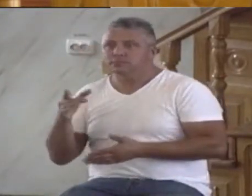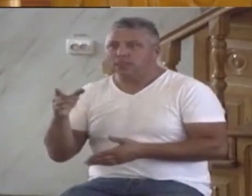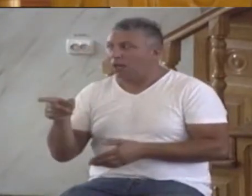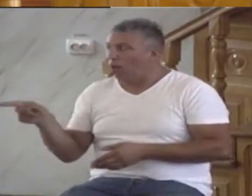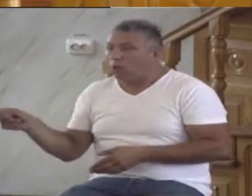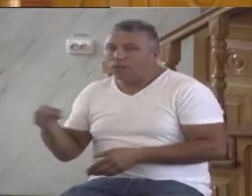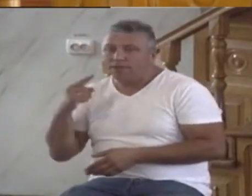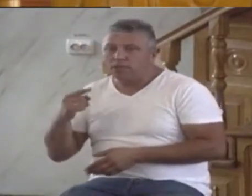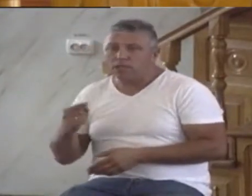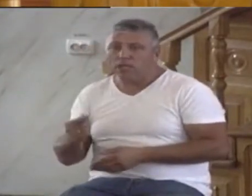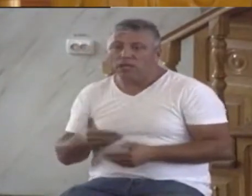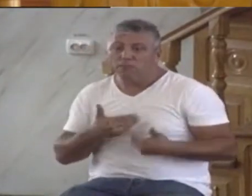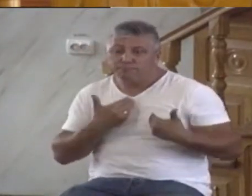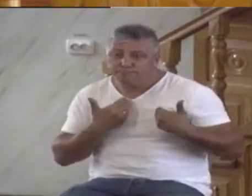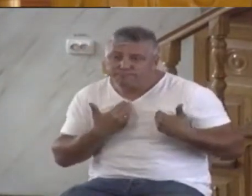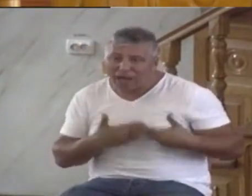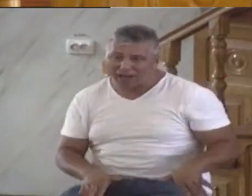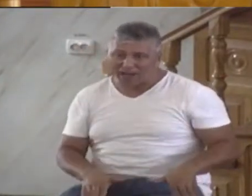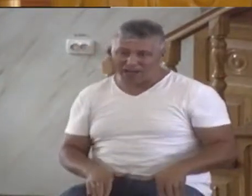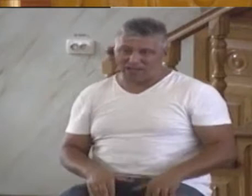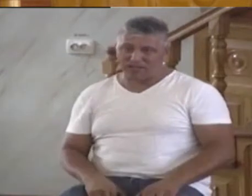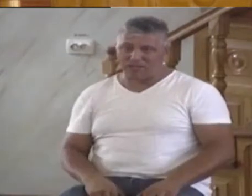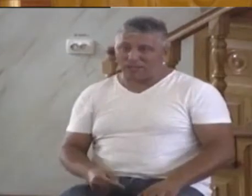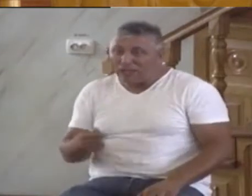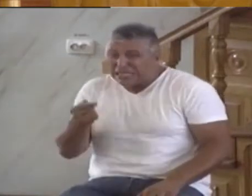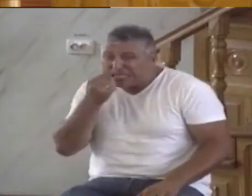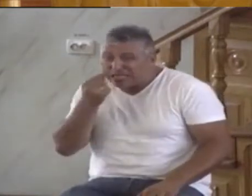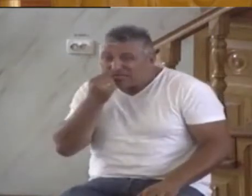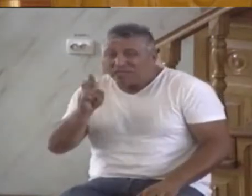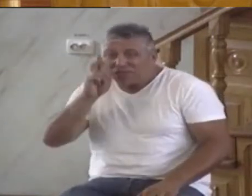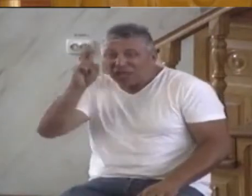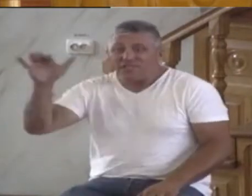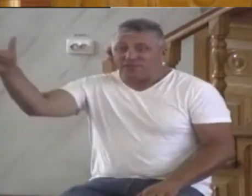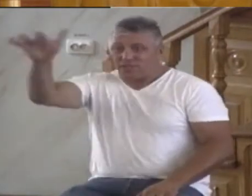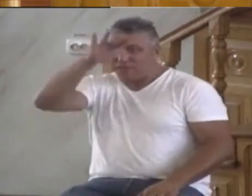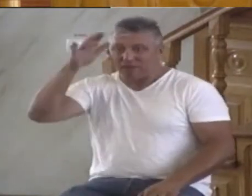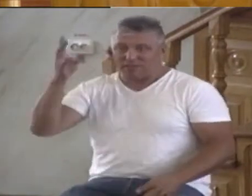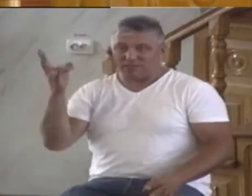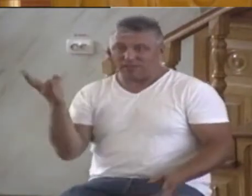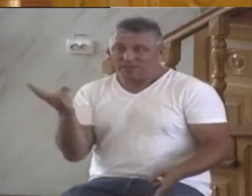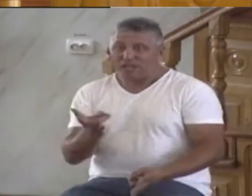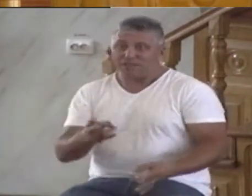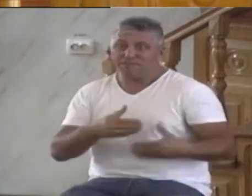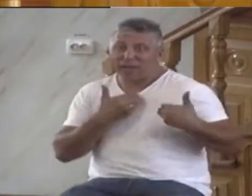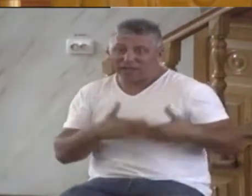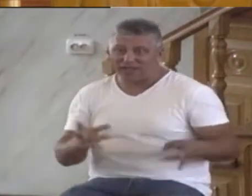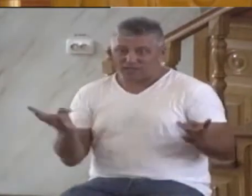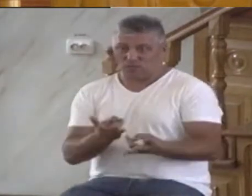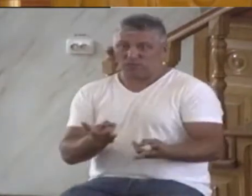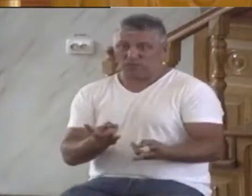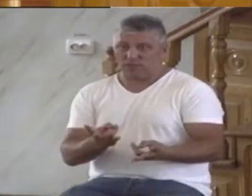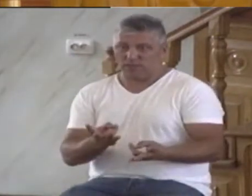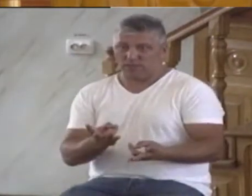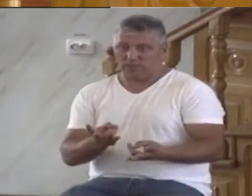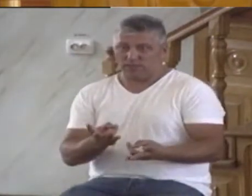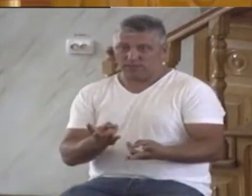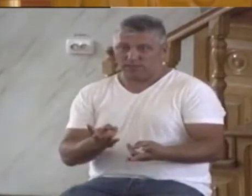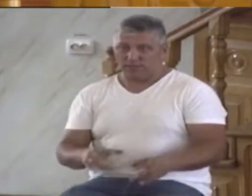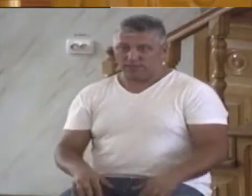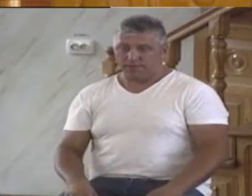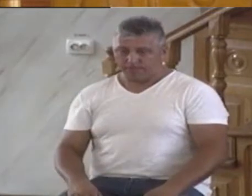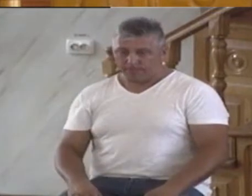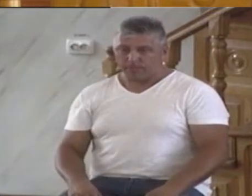ибо приблизилось Царствие Небесное». Ибо он тот, говорил он о Христе, о котором сказал